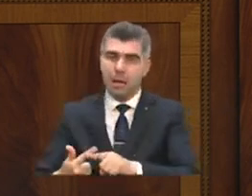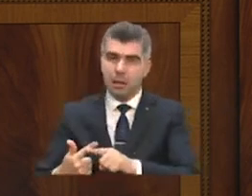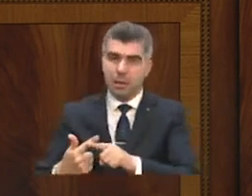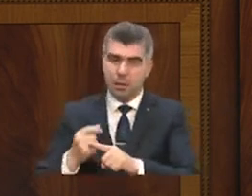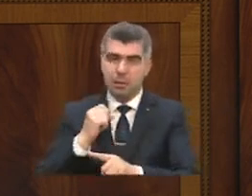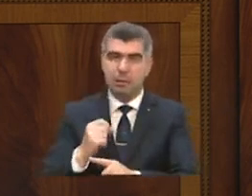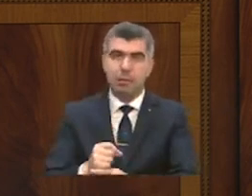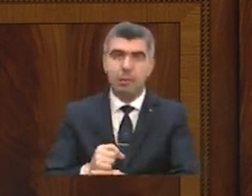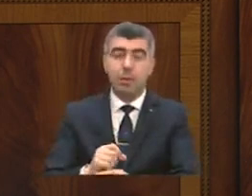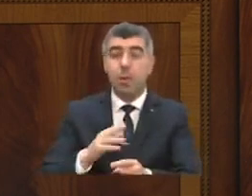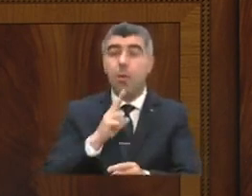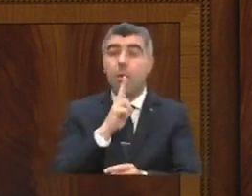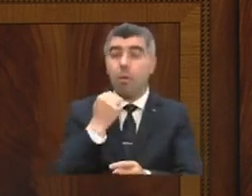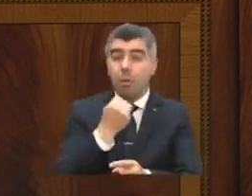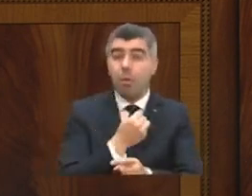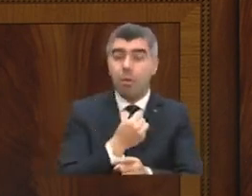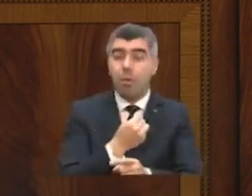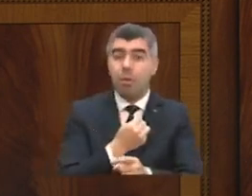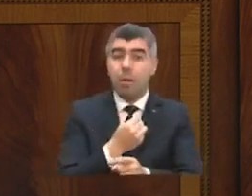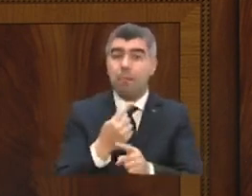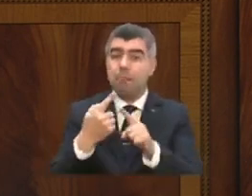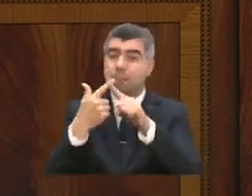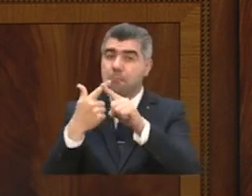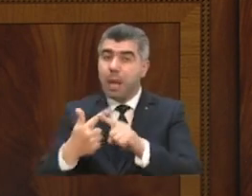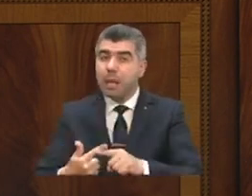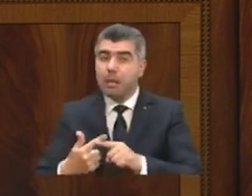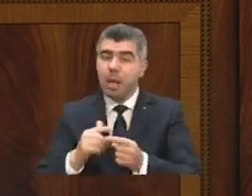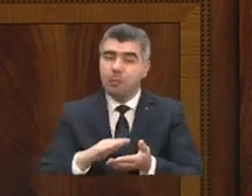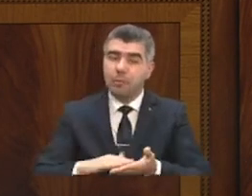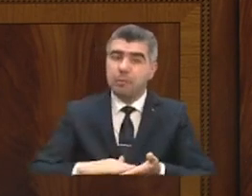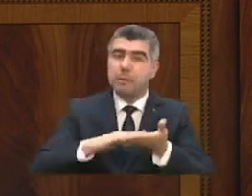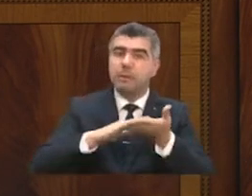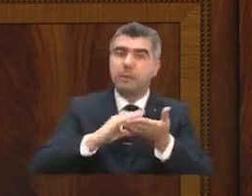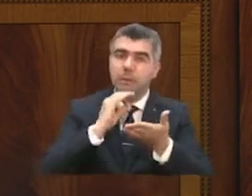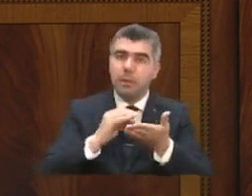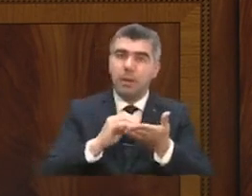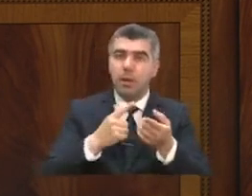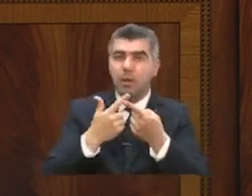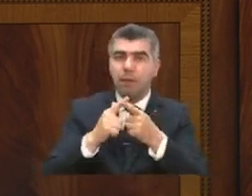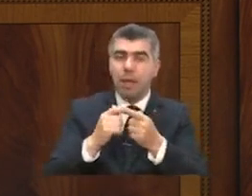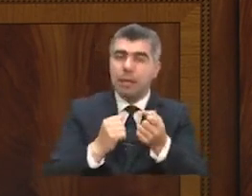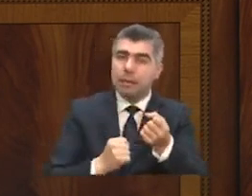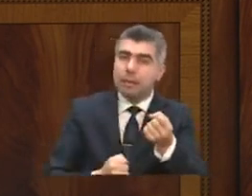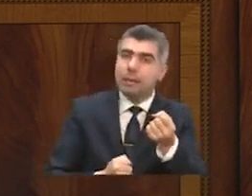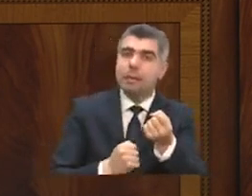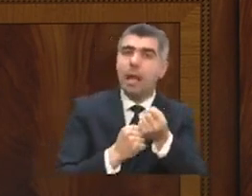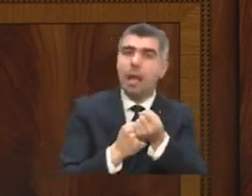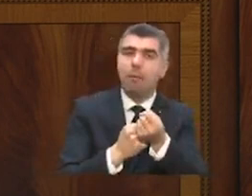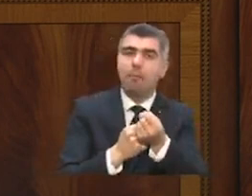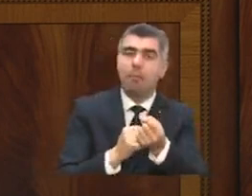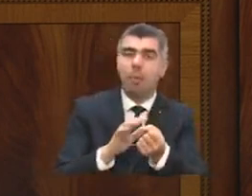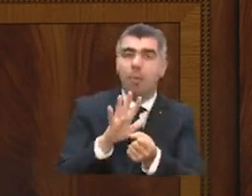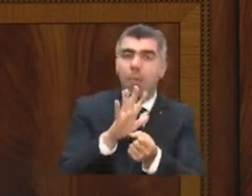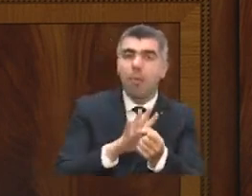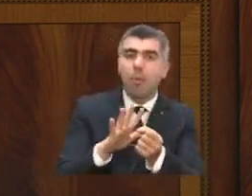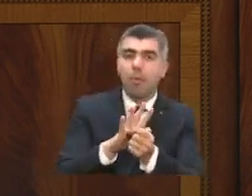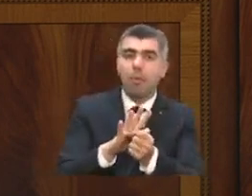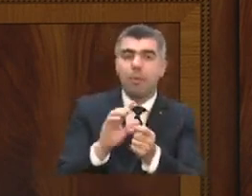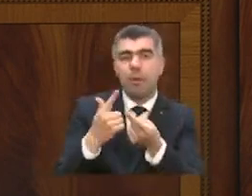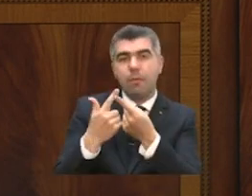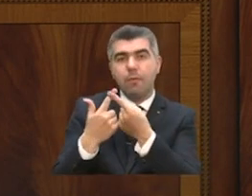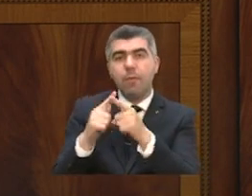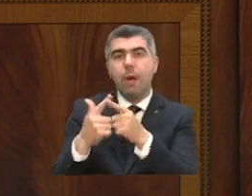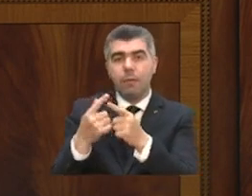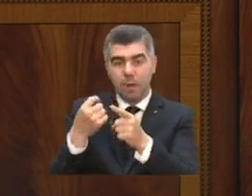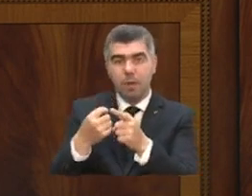الحكومة من توفير الإمكانية المالية اللازمة لتحمل كلفة الدعم الإضافي المخصص لأتمنة بعض